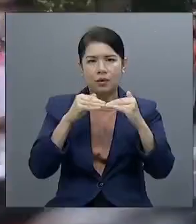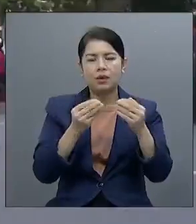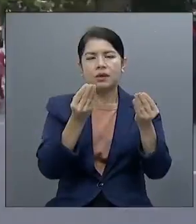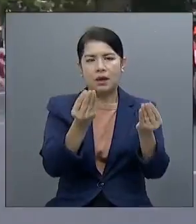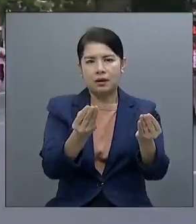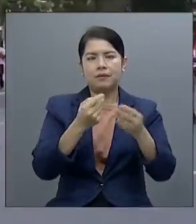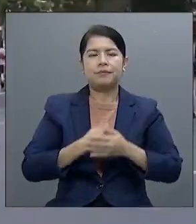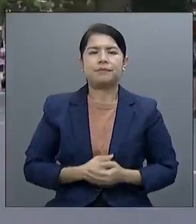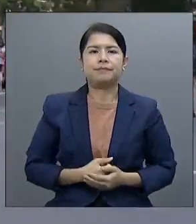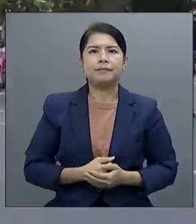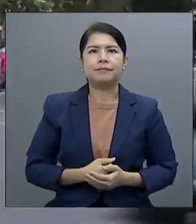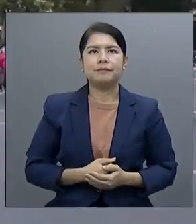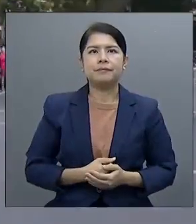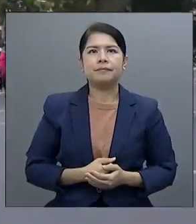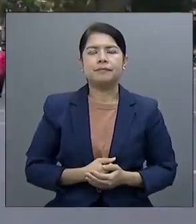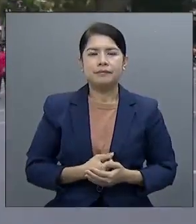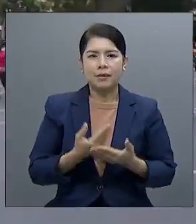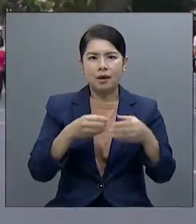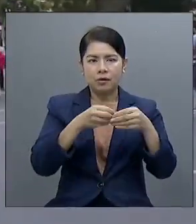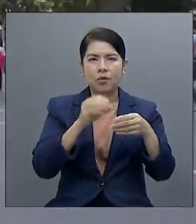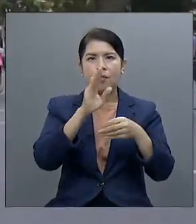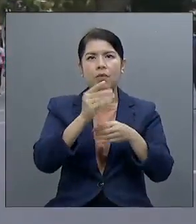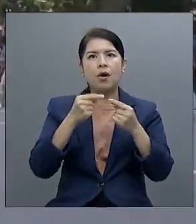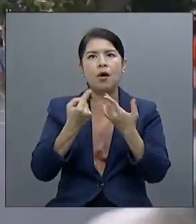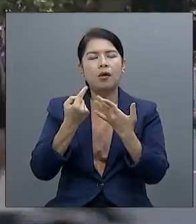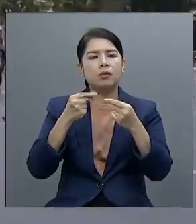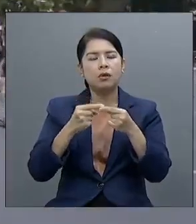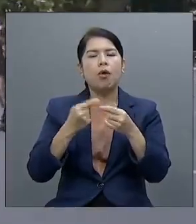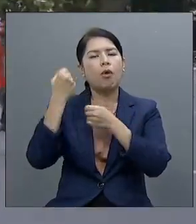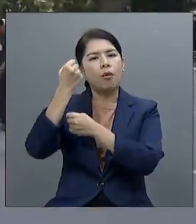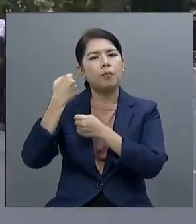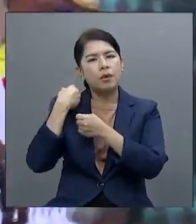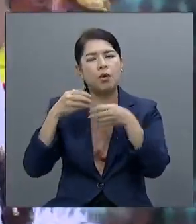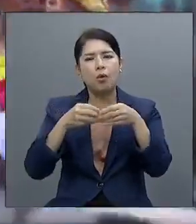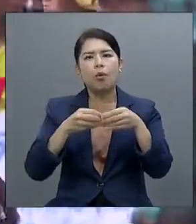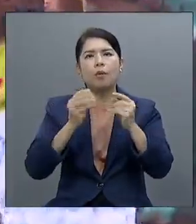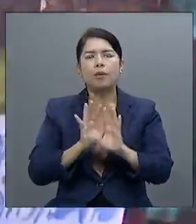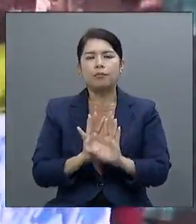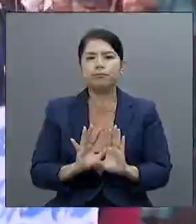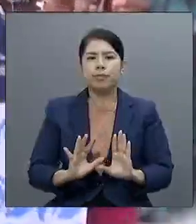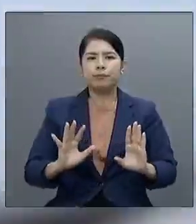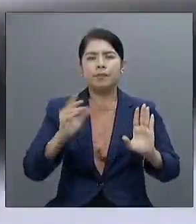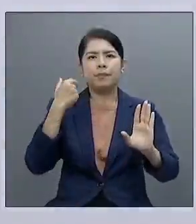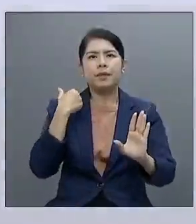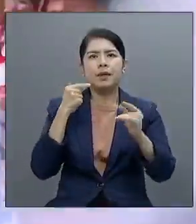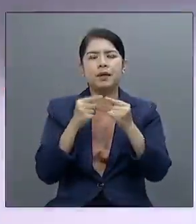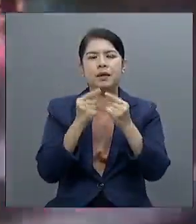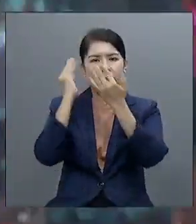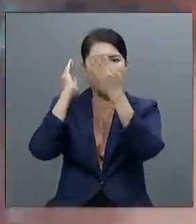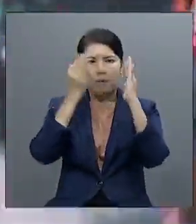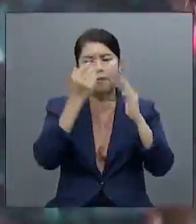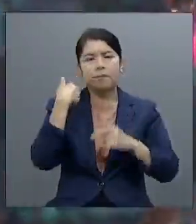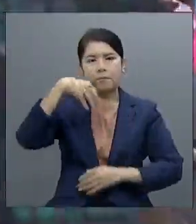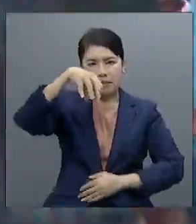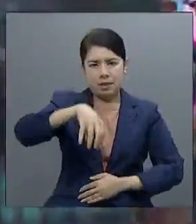ครับ จากนั้นเครือข่ายได้เคลื่อนขบวนมาที่อนุสาวรีย์ประชาธิปไตยนะคะเพื่อแสดงออกในการเรียกร้องร่างรัฐธรรม